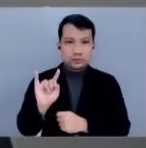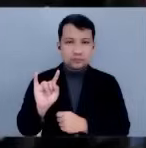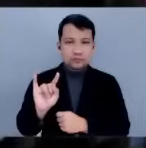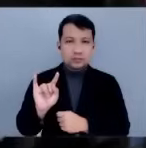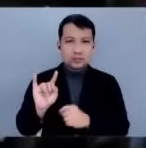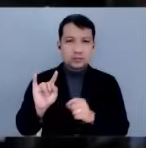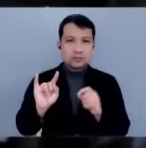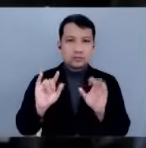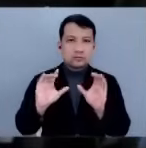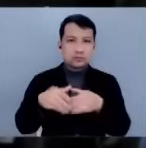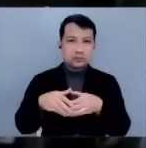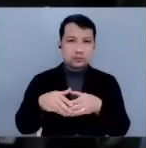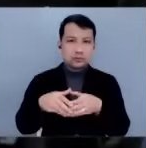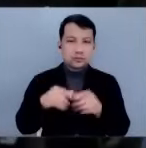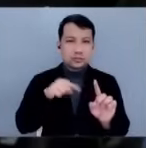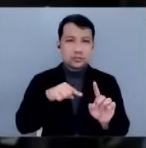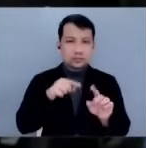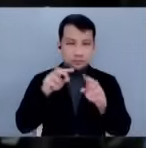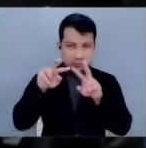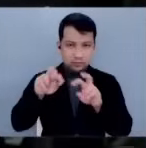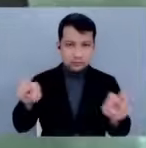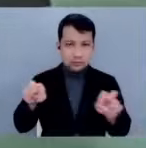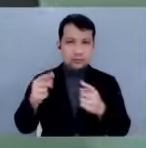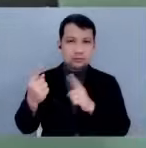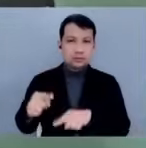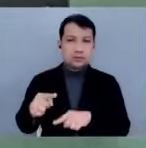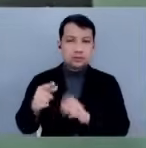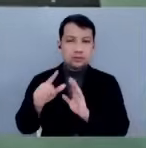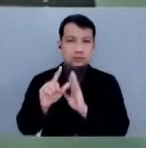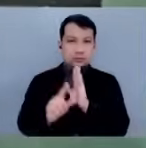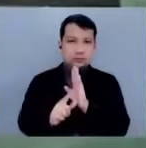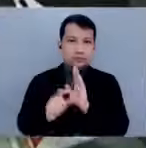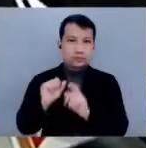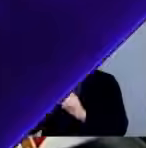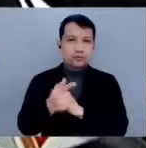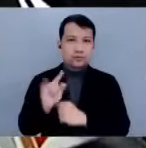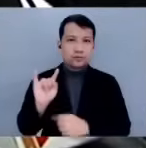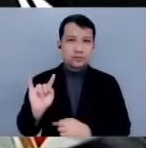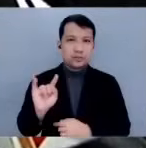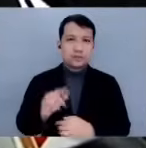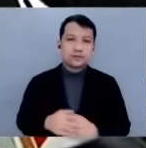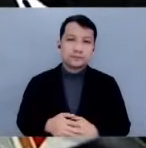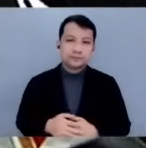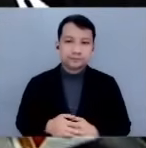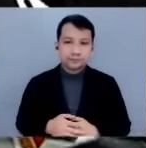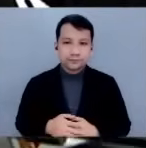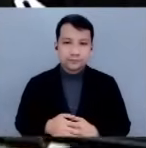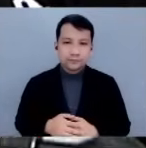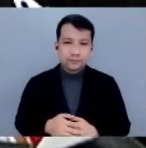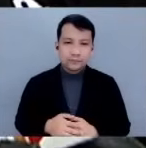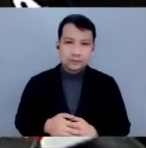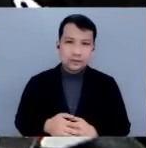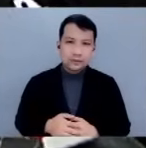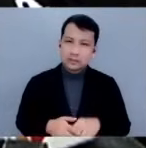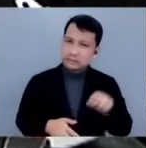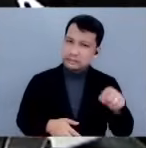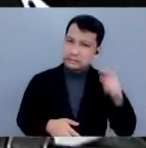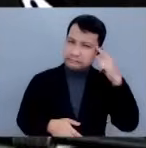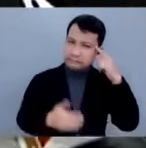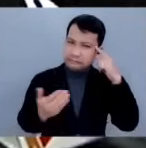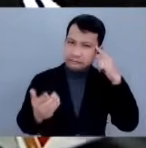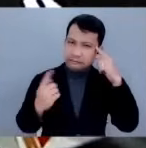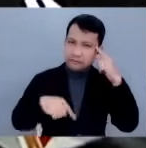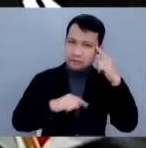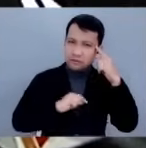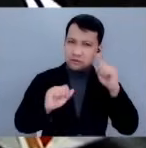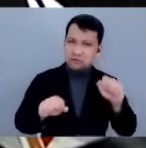na mangunguna raw sa pagpapatupad ng batas sa social media. Medyo akala ng mga kababayan natin,